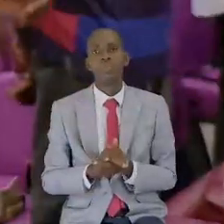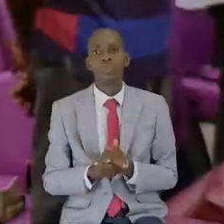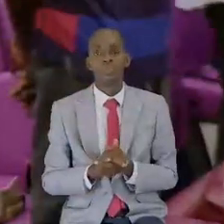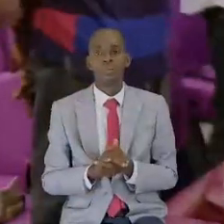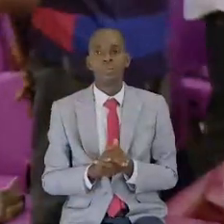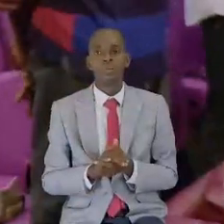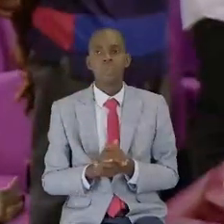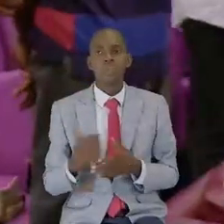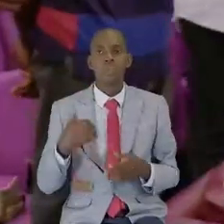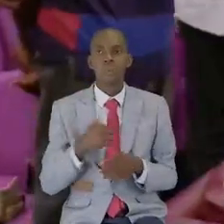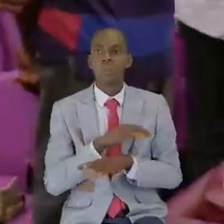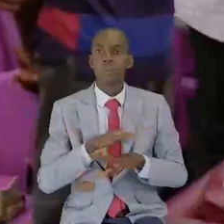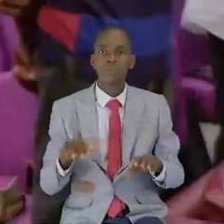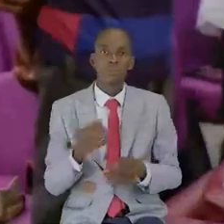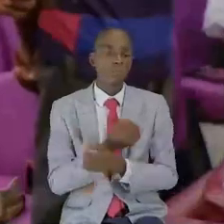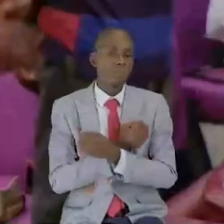Nous n'aimons pas